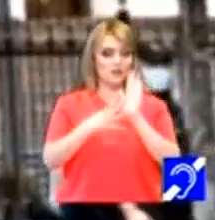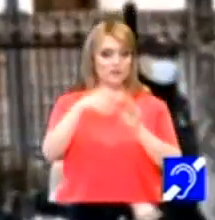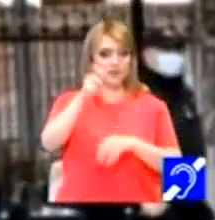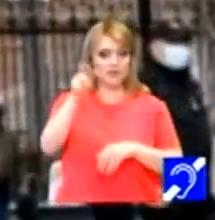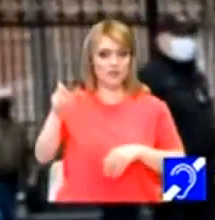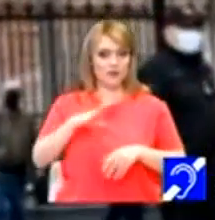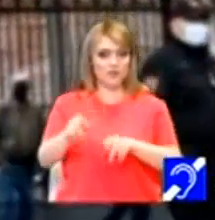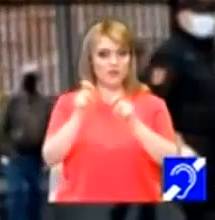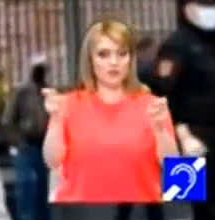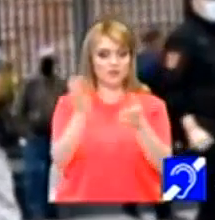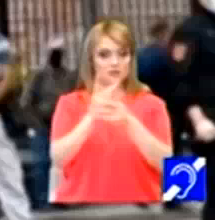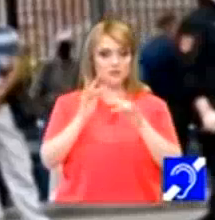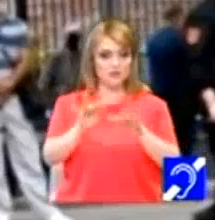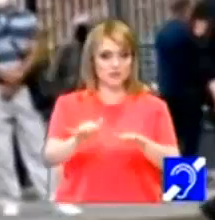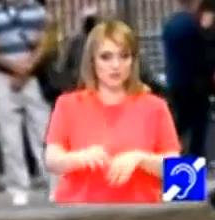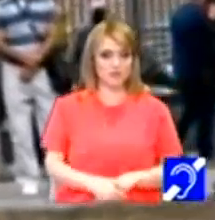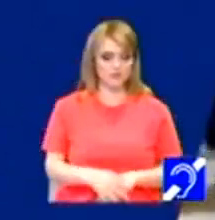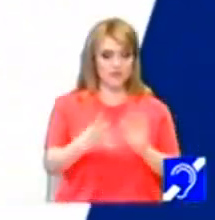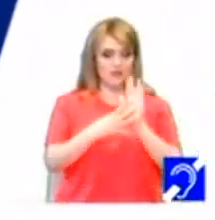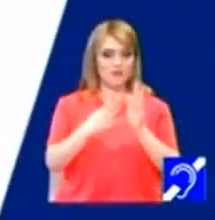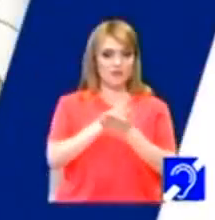societatea civilă contestă violențele.